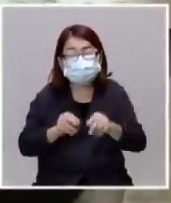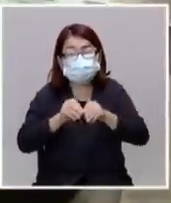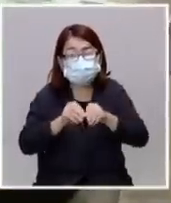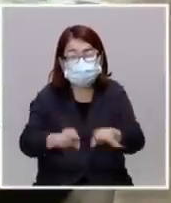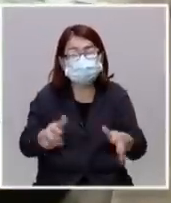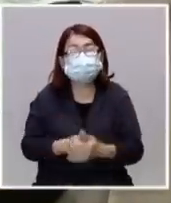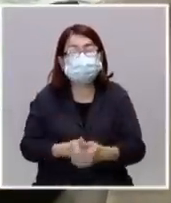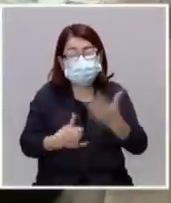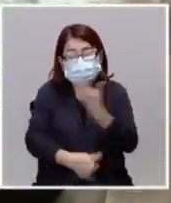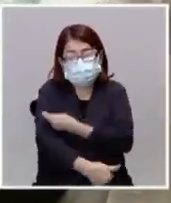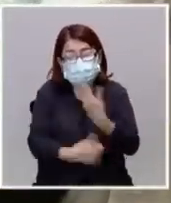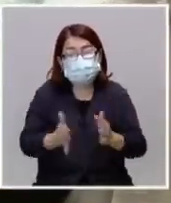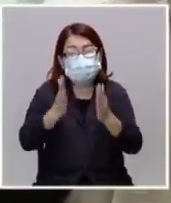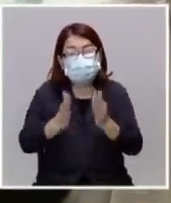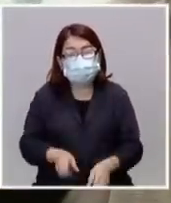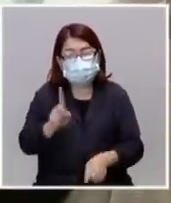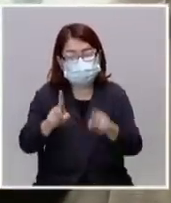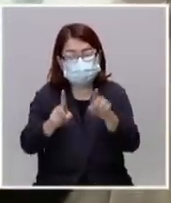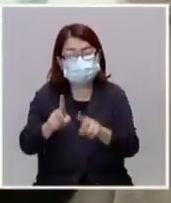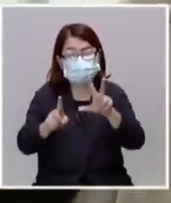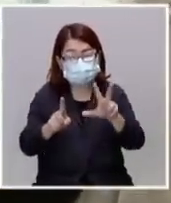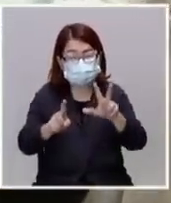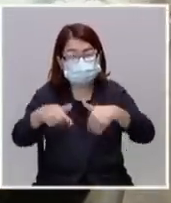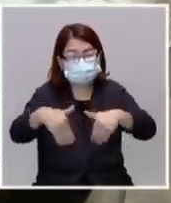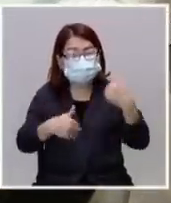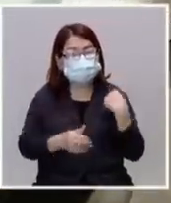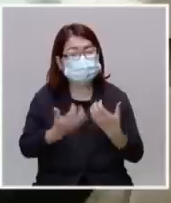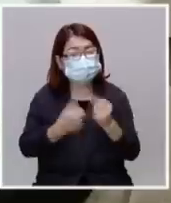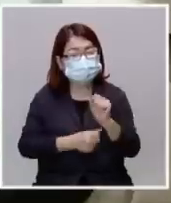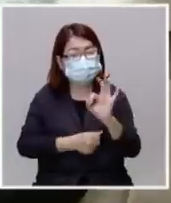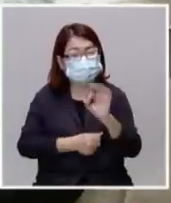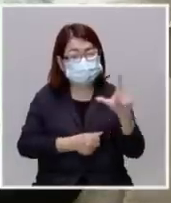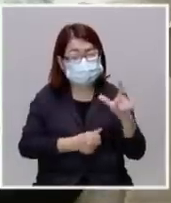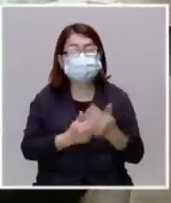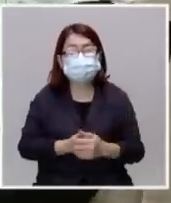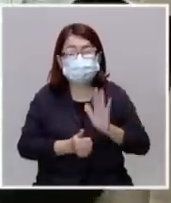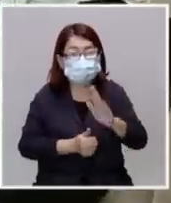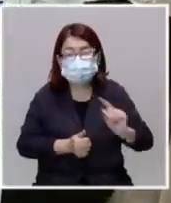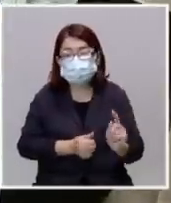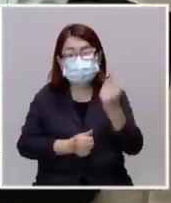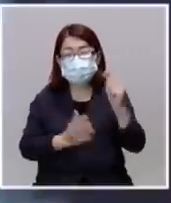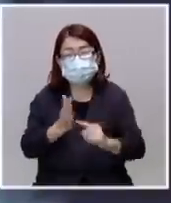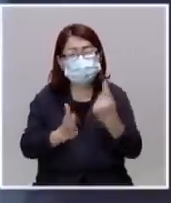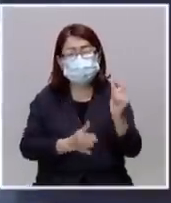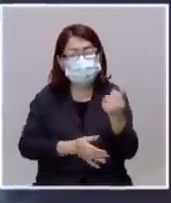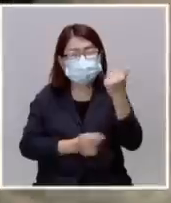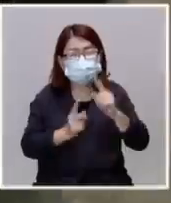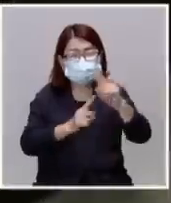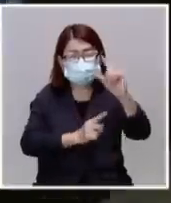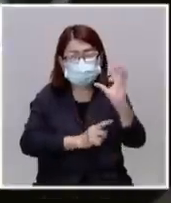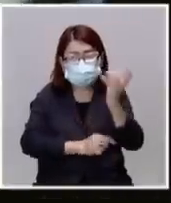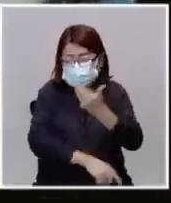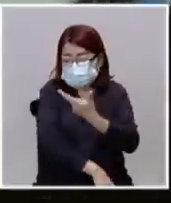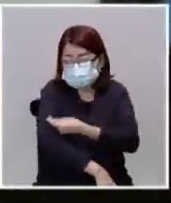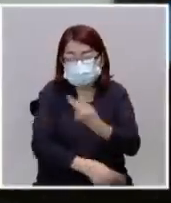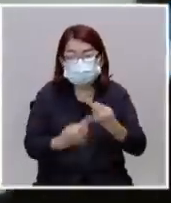ใน3ของประชากรทั้งหมด19ล้านคนแม้ว่าชิลีเป็นหนึ่งในประเทศที่มีอัตราการฉีดวัคซีนเร็วที่สุดในโลกแต่ก็ไม่เร็วพอที่จะหยุด